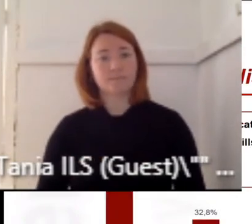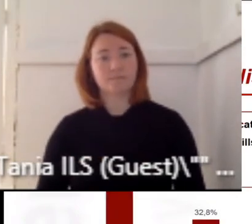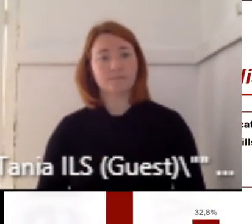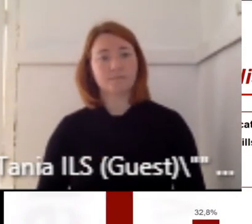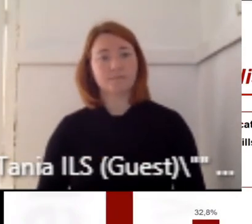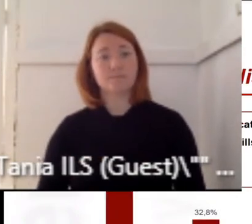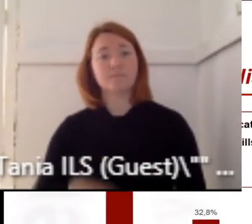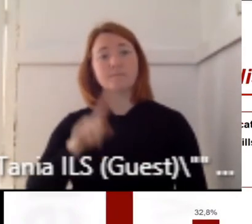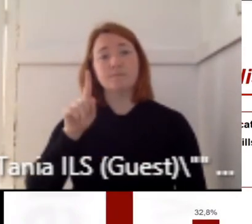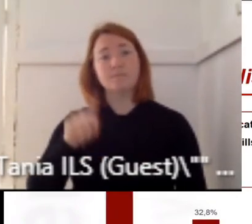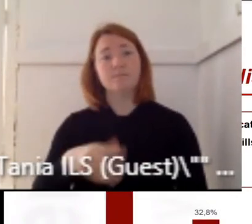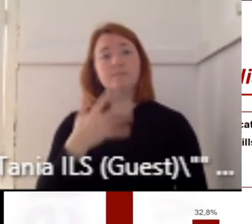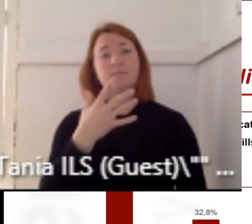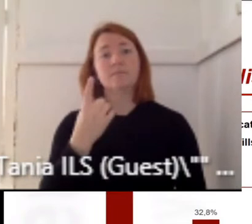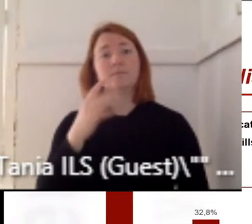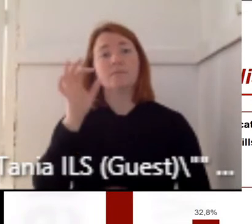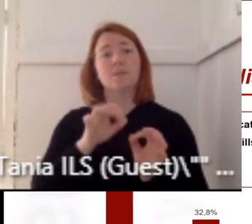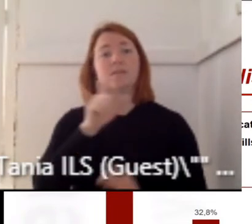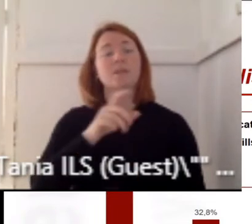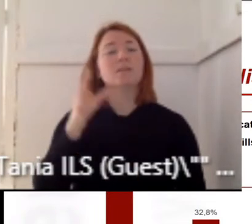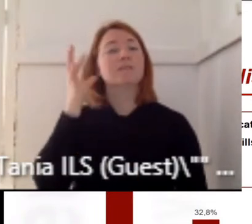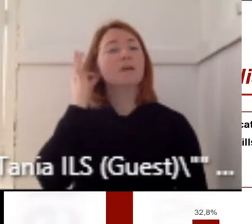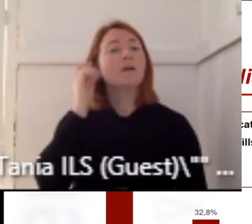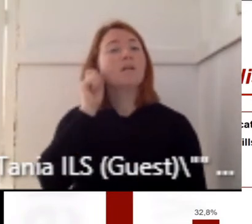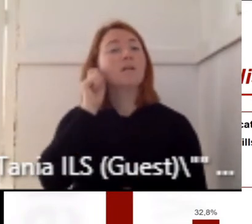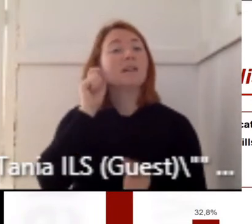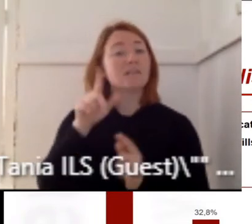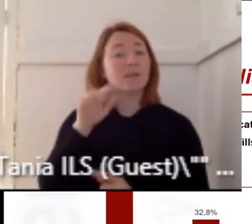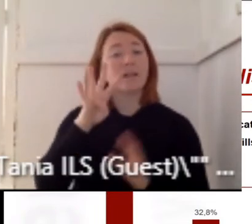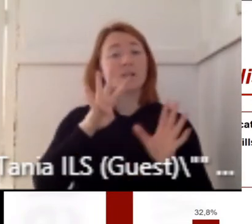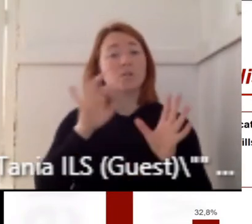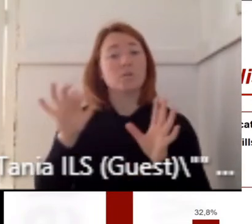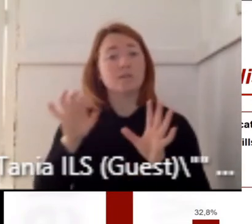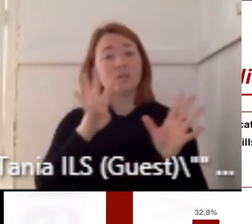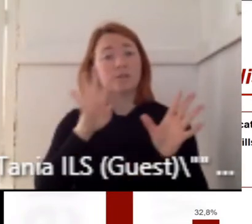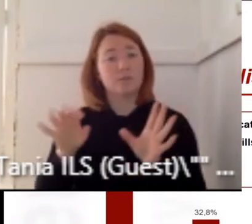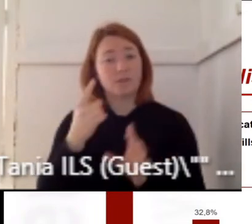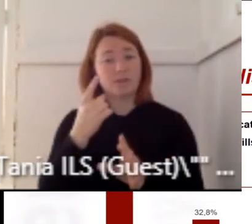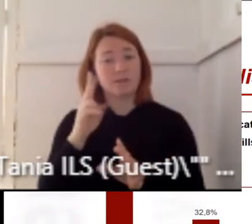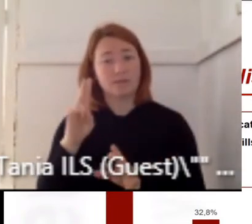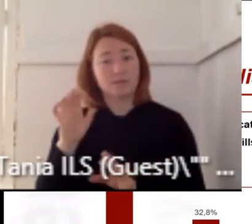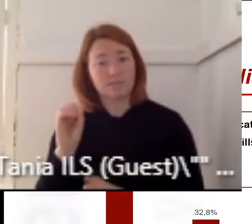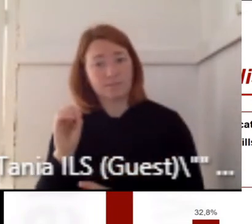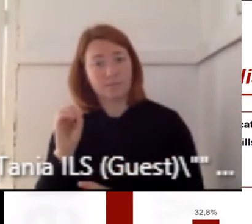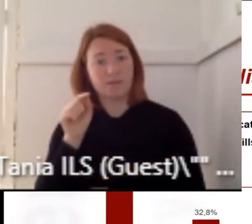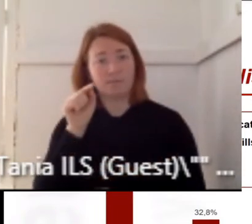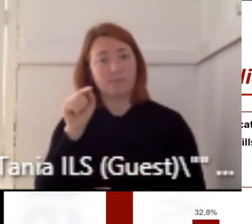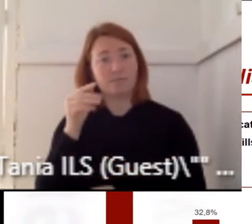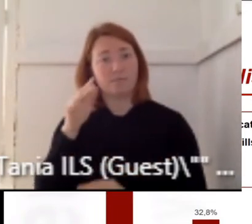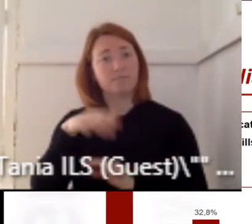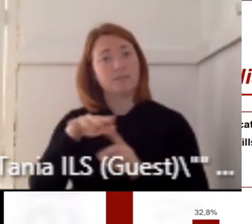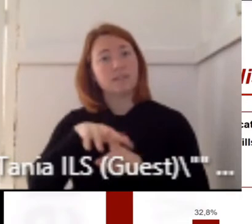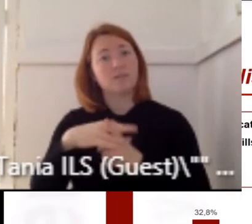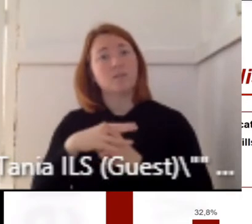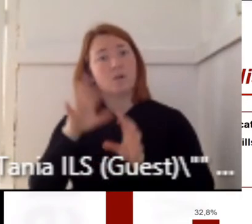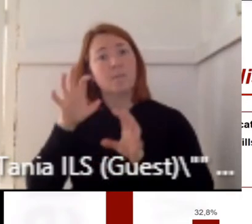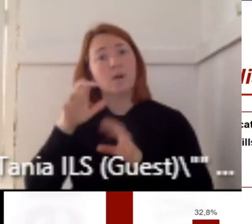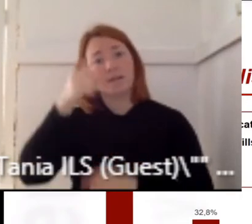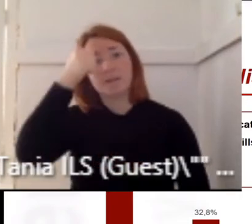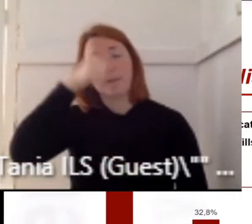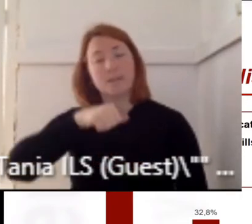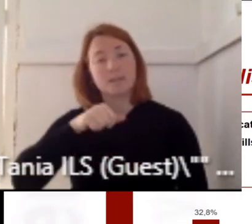que el 51% de les dones que van trucar al 900-900-120 en situació de violència masclista,